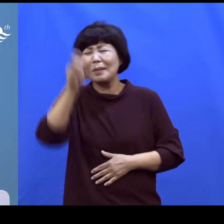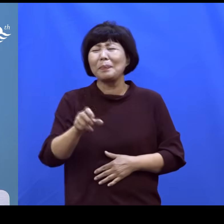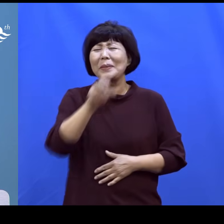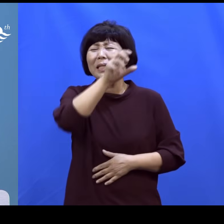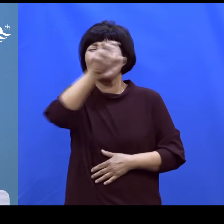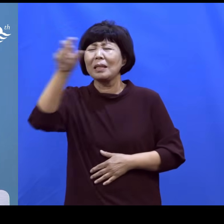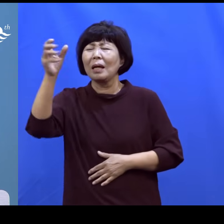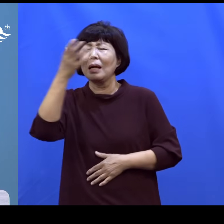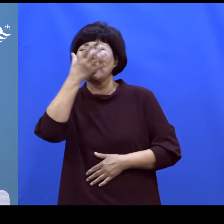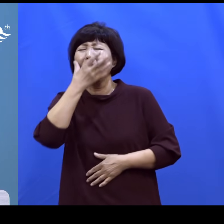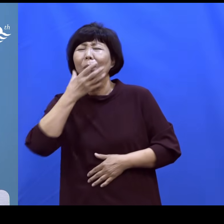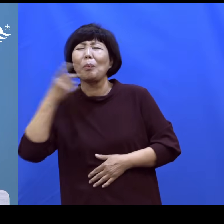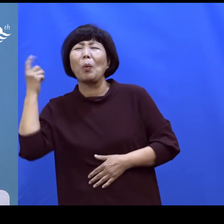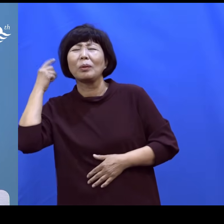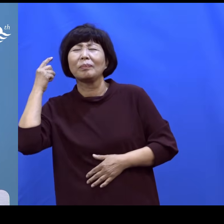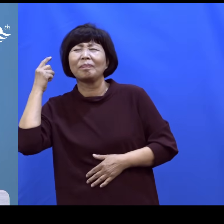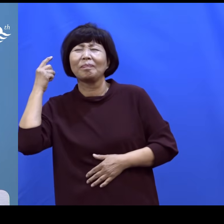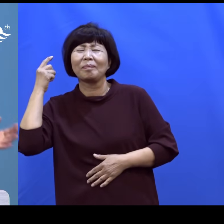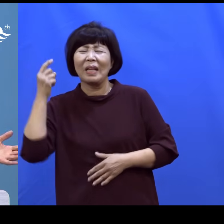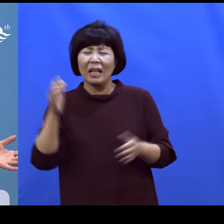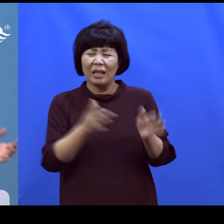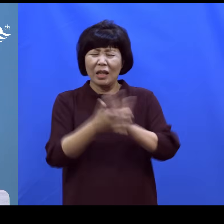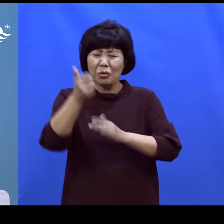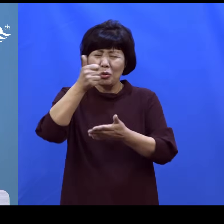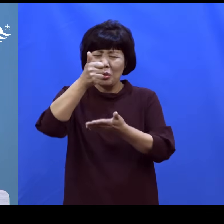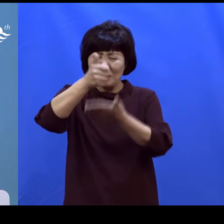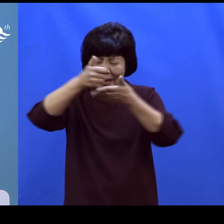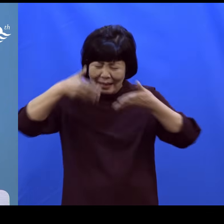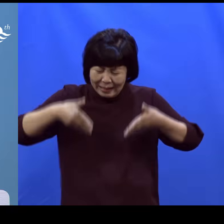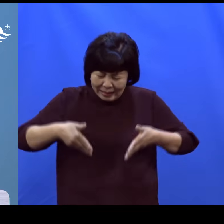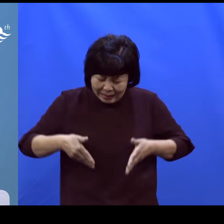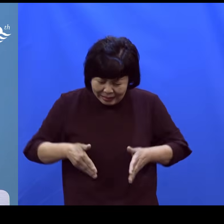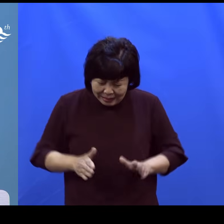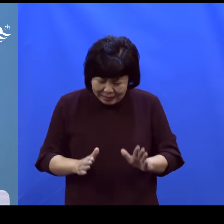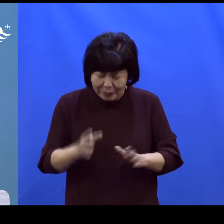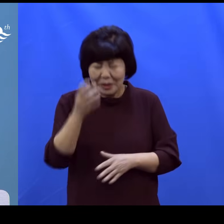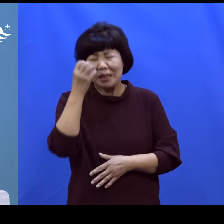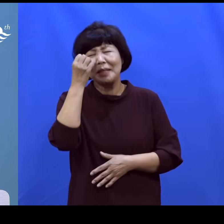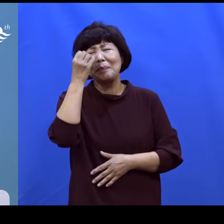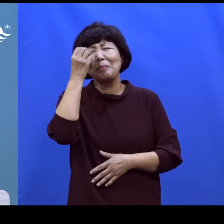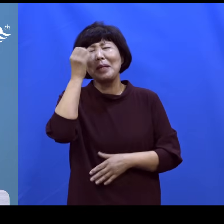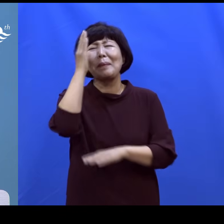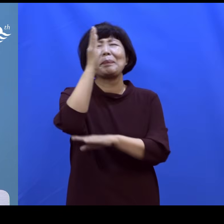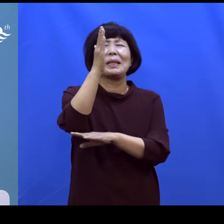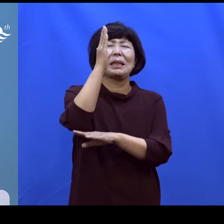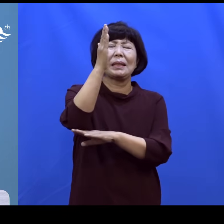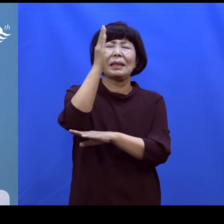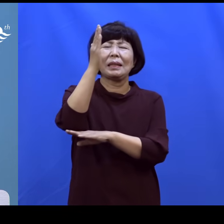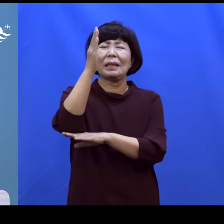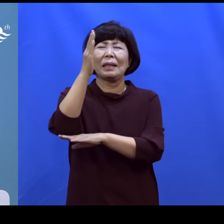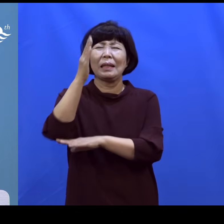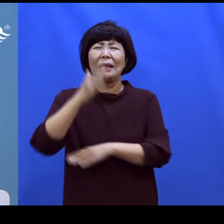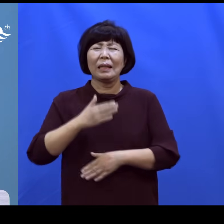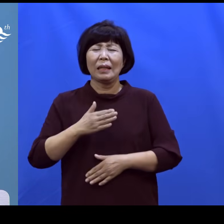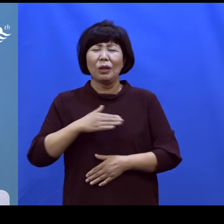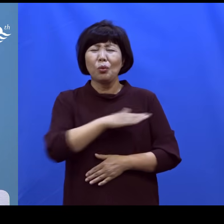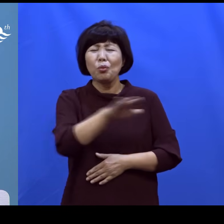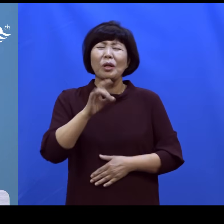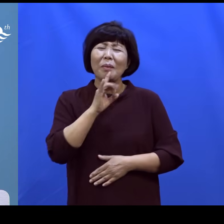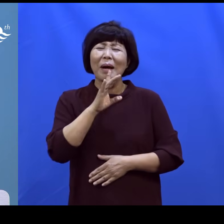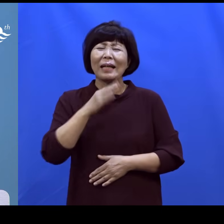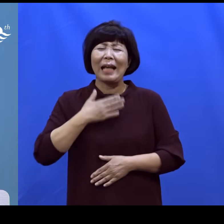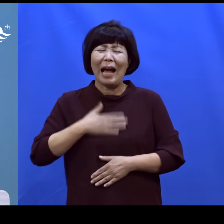복음, 예수의 탄생, 성육신, 이 놀라운 황홀한 신비로운 이 메시지를 우리만 알고 끝나지